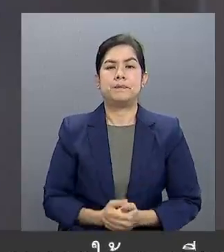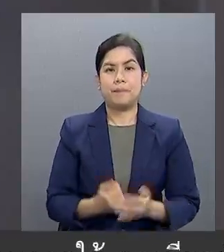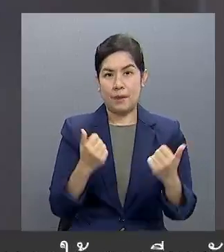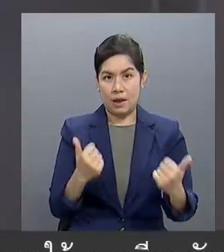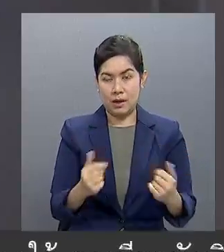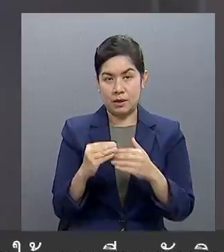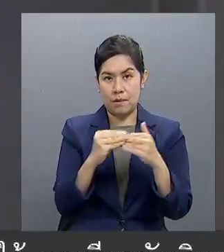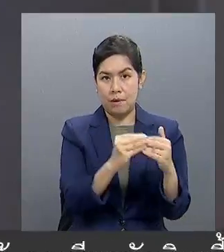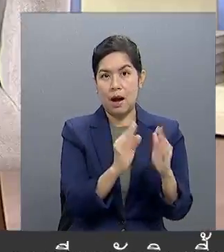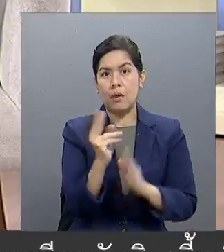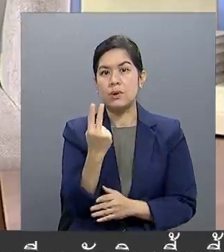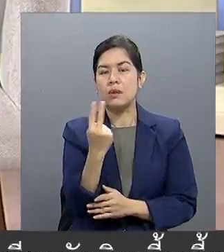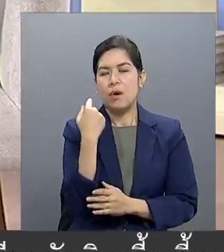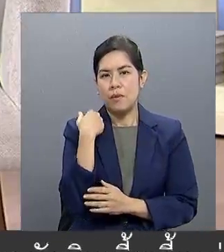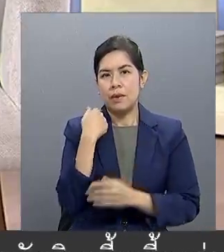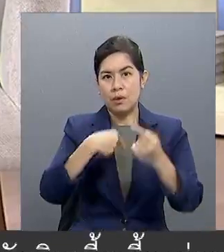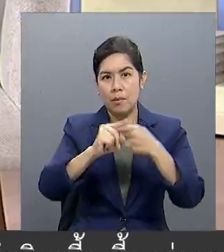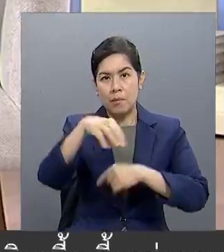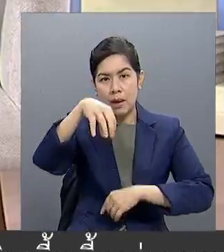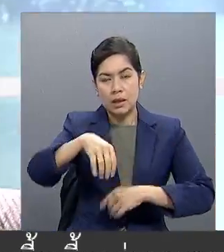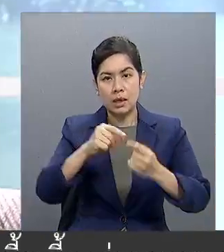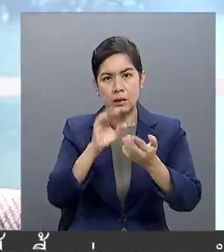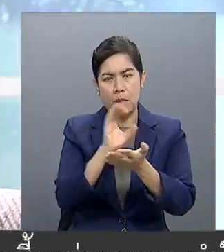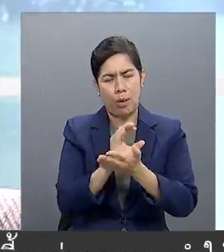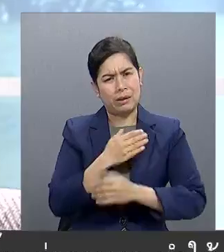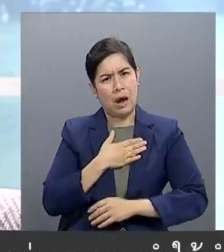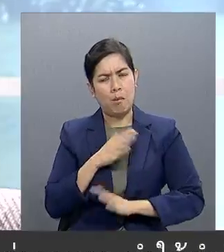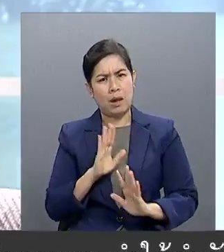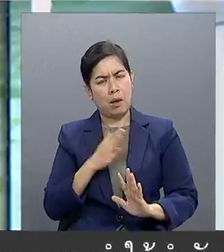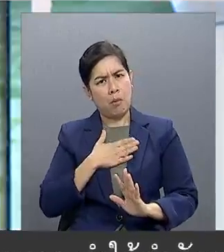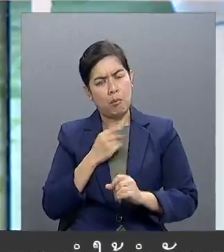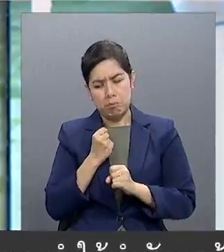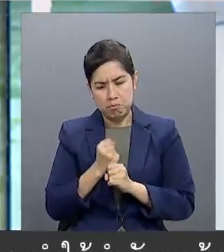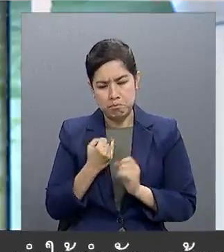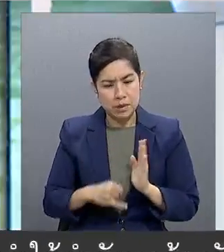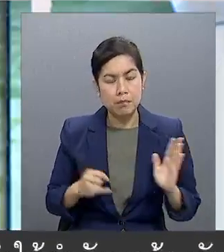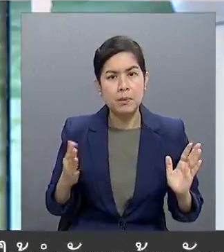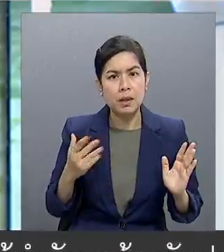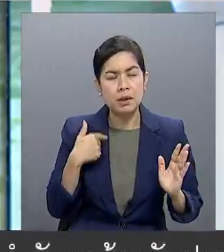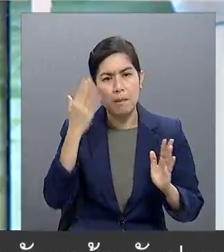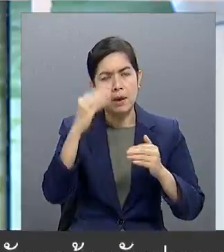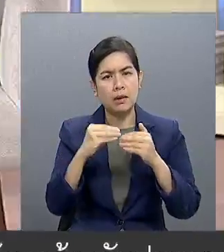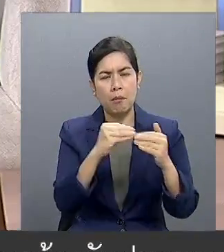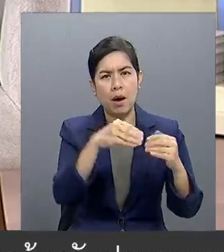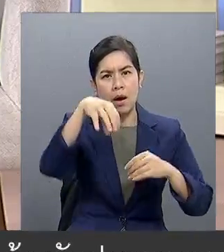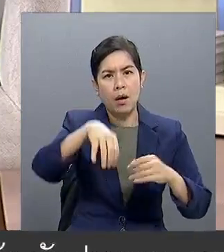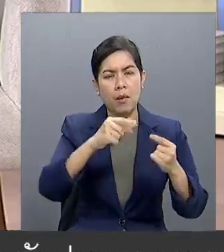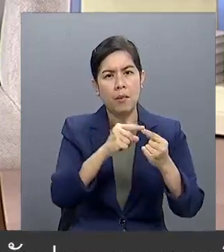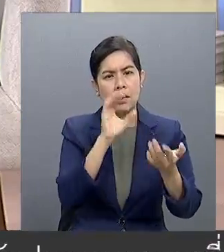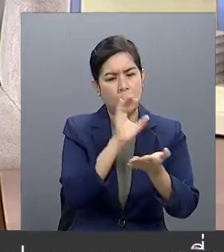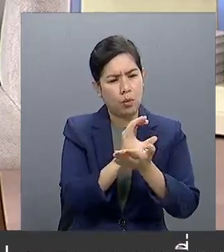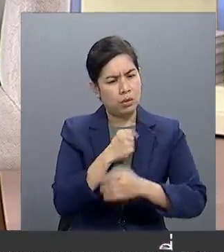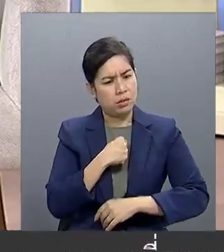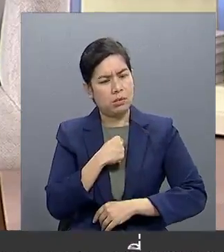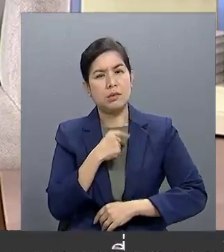งพักกันดีกว่าคุณผู้ชม เดี๋ยวคุณต๊อบผมไม่ทำอะไร ผมไม่ไหวแล้ว เปิดมา ผมมีพิรุธเหรอครับ แล้วมีการพูดผมไม่ไหวแล้วแล้วหันมา